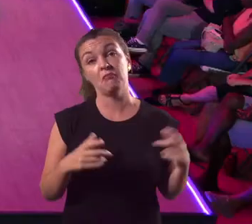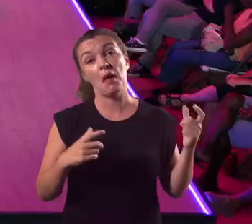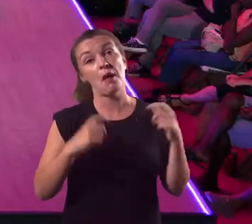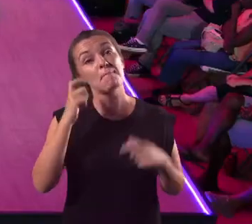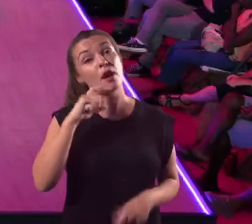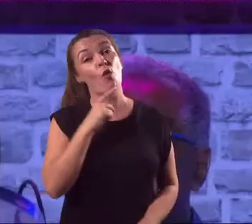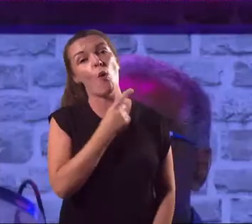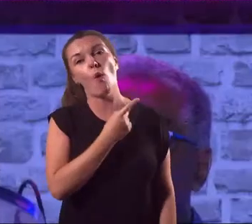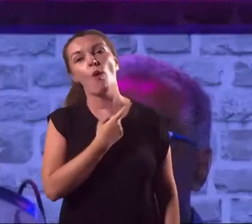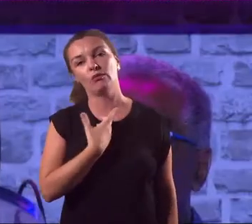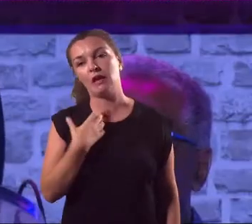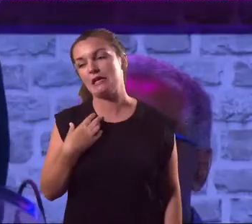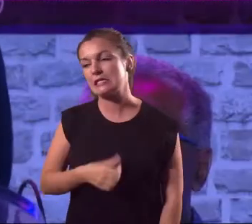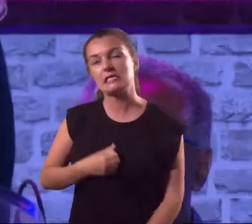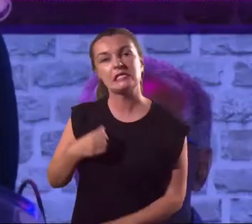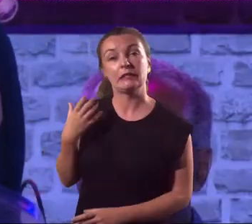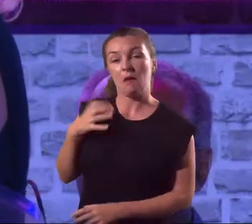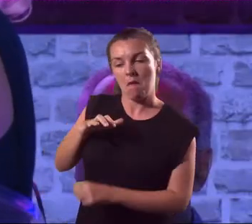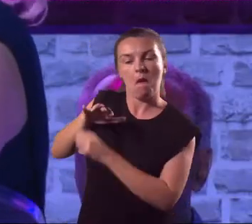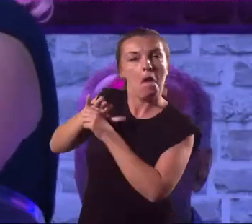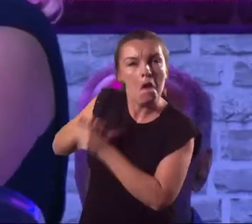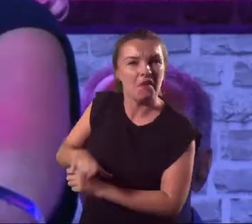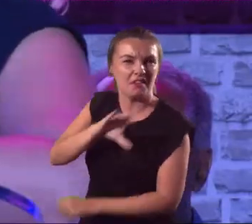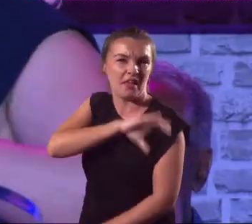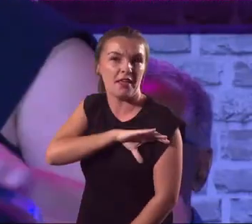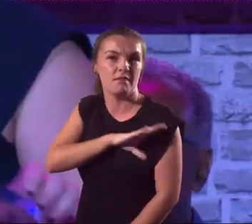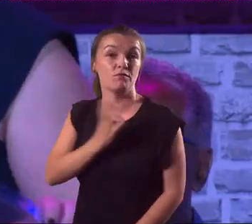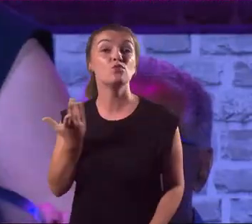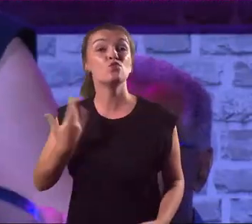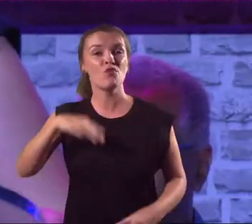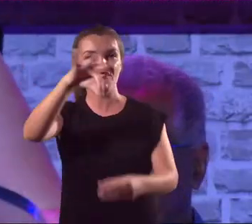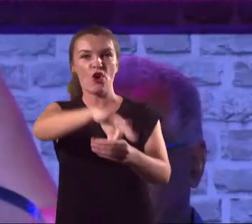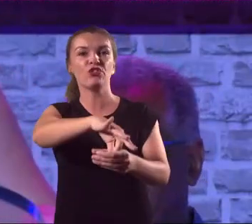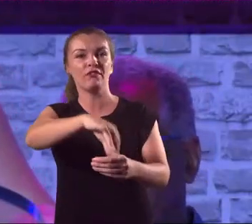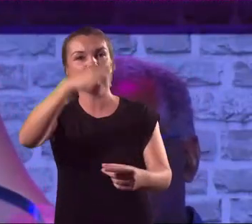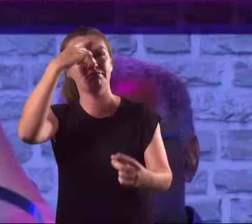Macron nous fait la guerre, notre bulletin est celui de la paix.